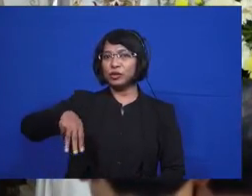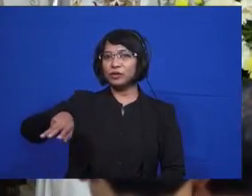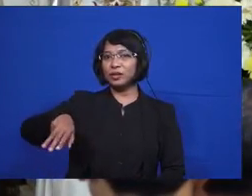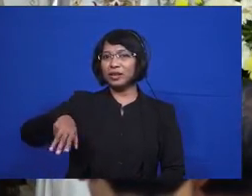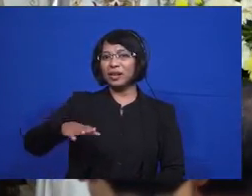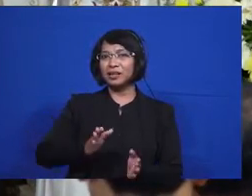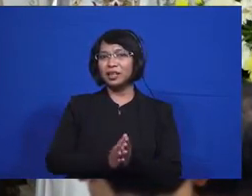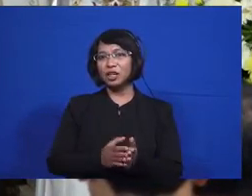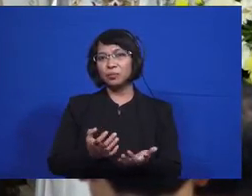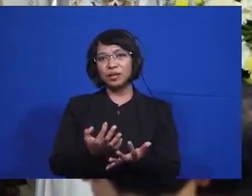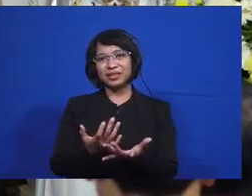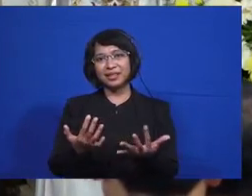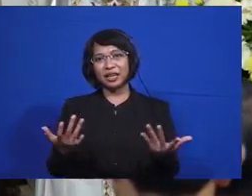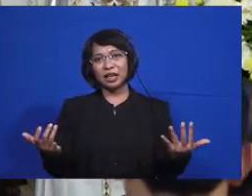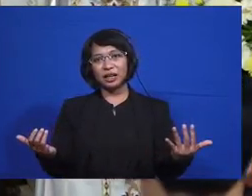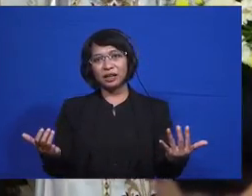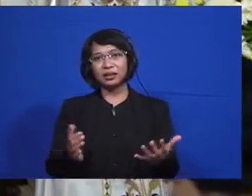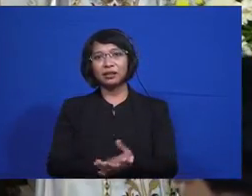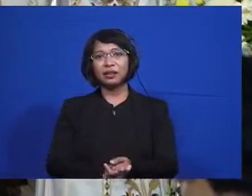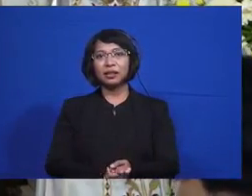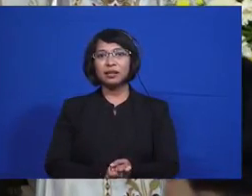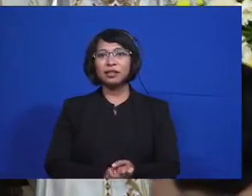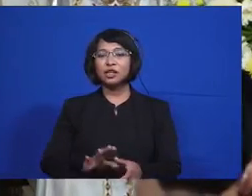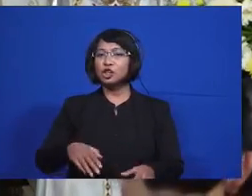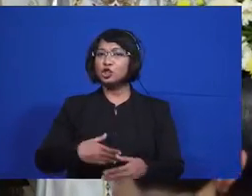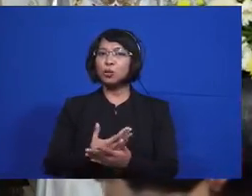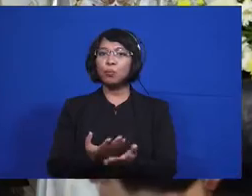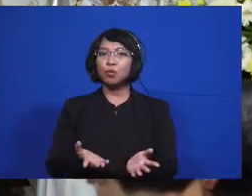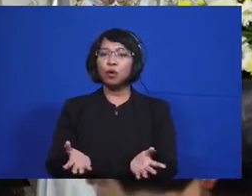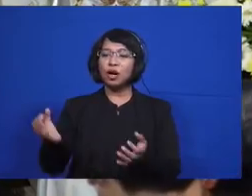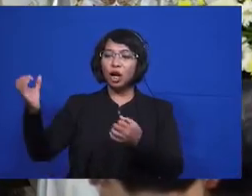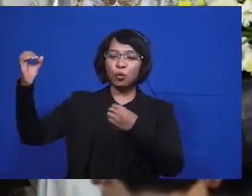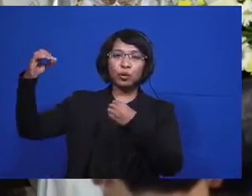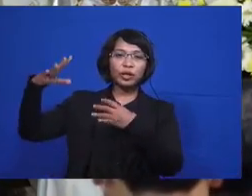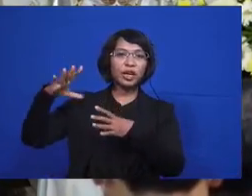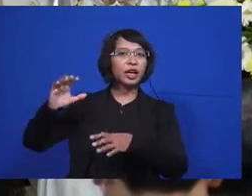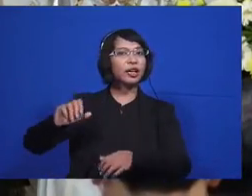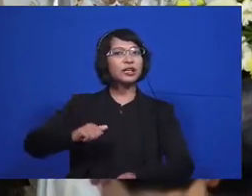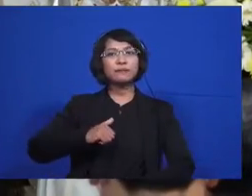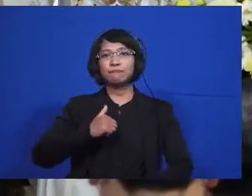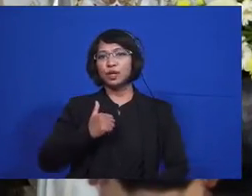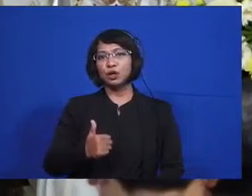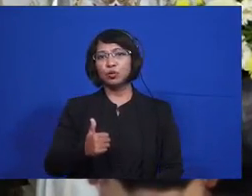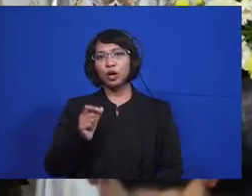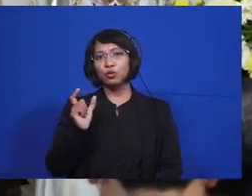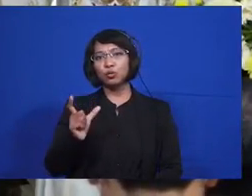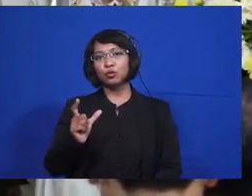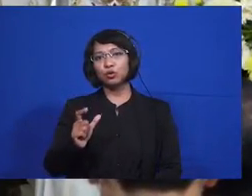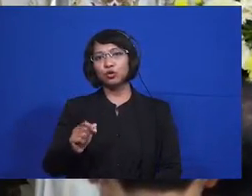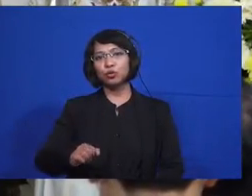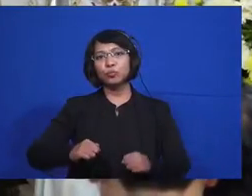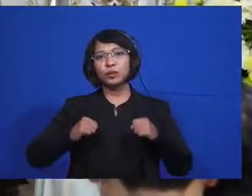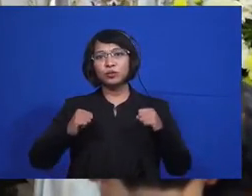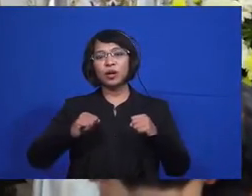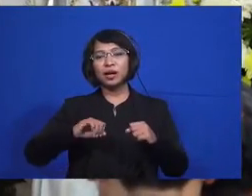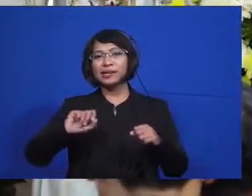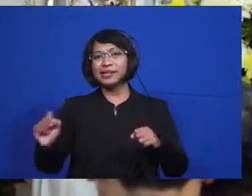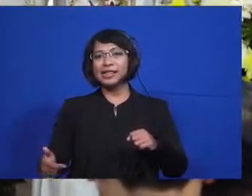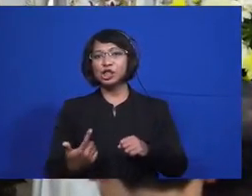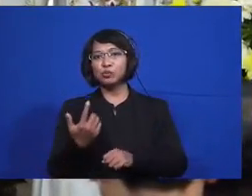dan masyarakat, segala karunia yang diperlukan bagi perjuangan hidup